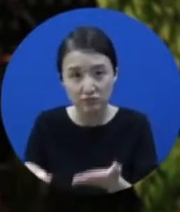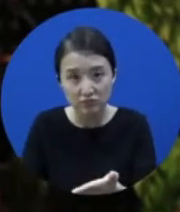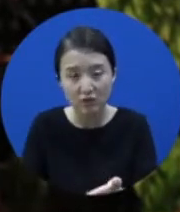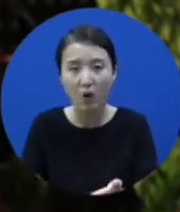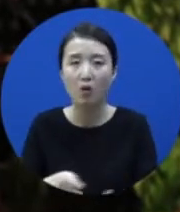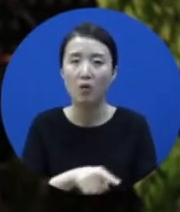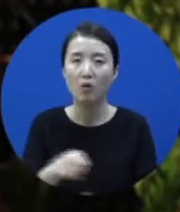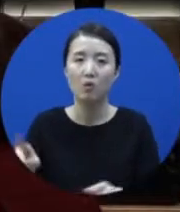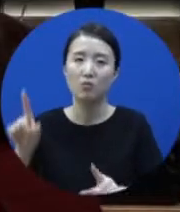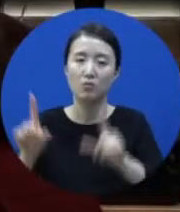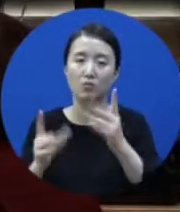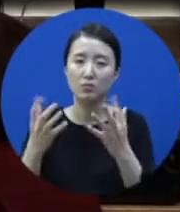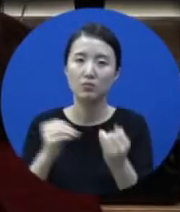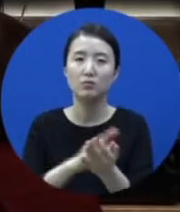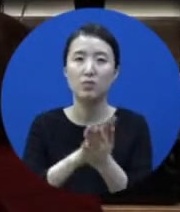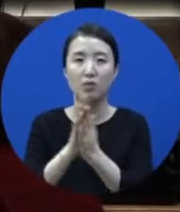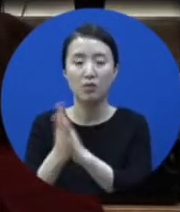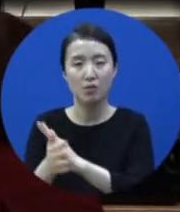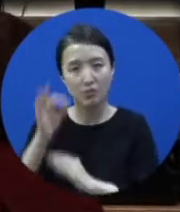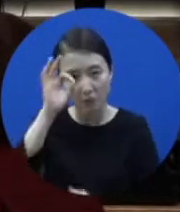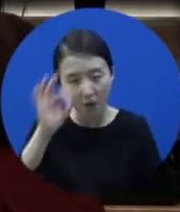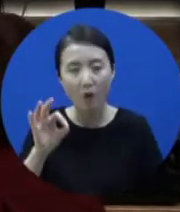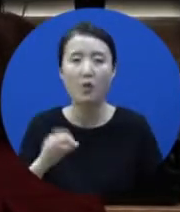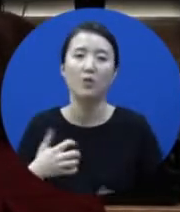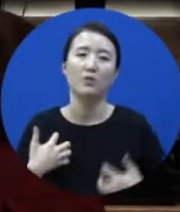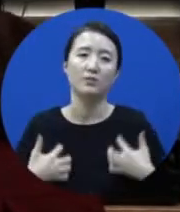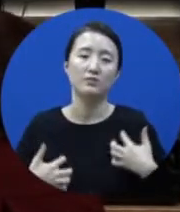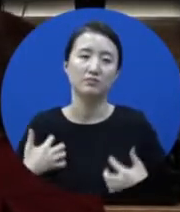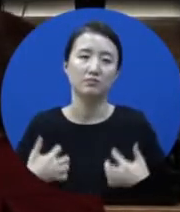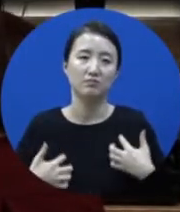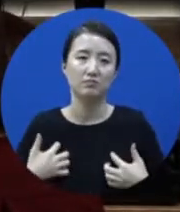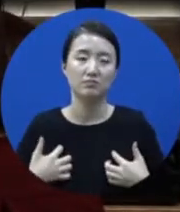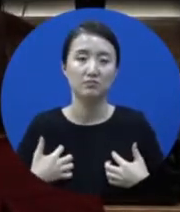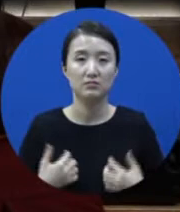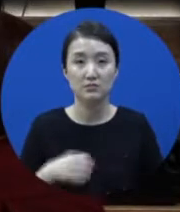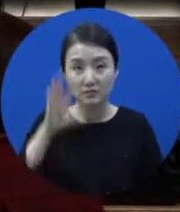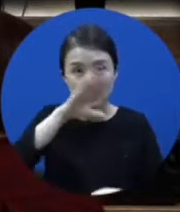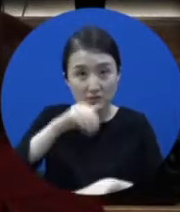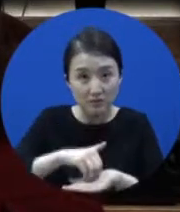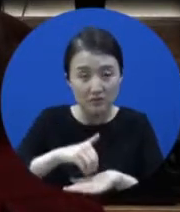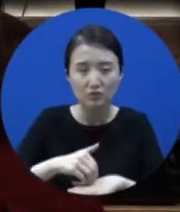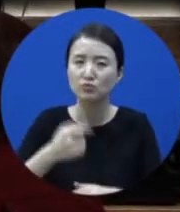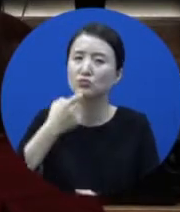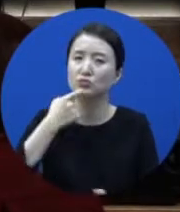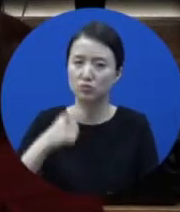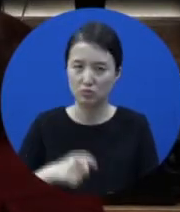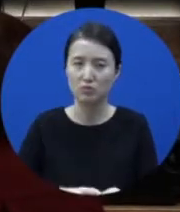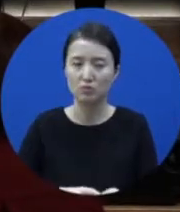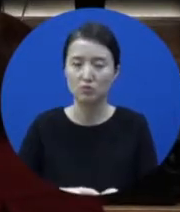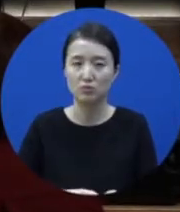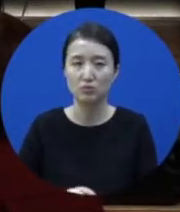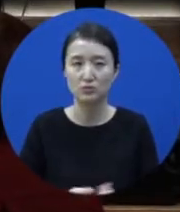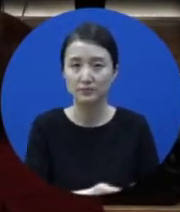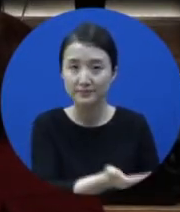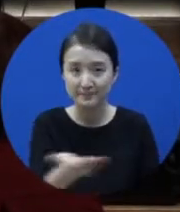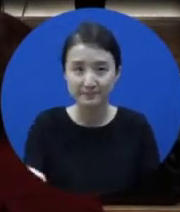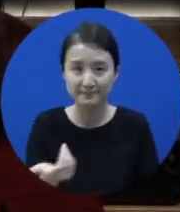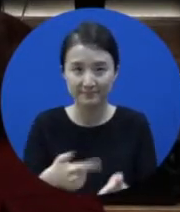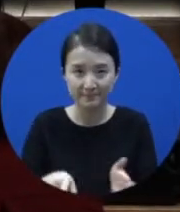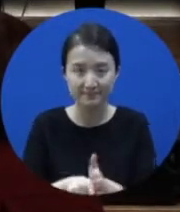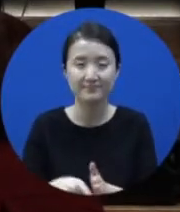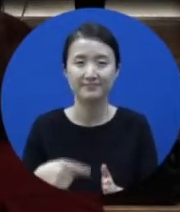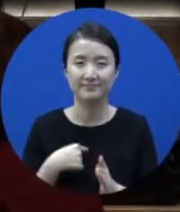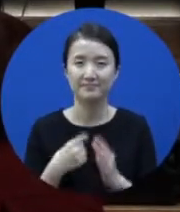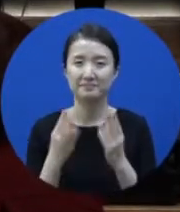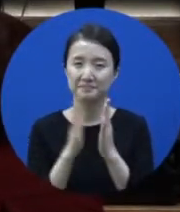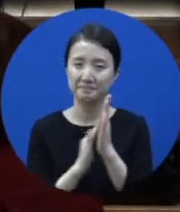거예요. 그래서 제가 이번에 책을 쓰기도 했지만 정말 쉬운 방법입니다. 어려운 게 아니에요. 그래서 제가 오늘 여러분들에게